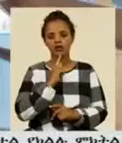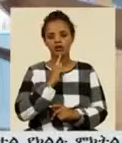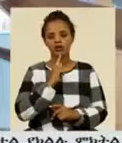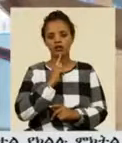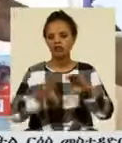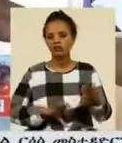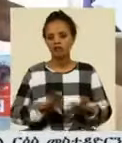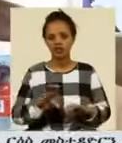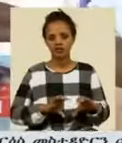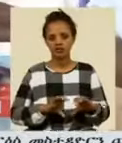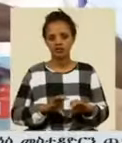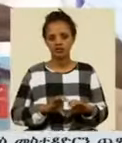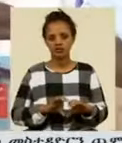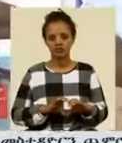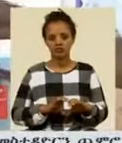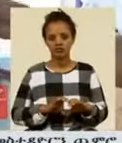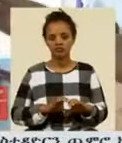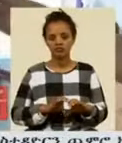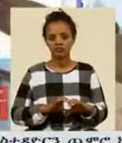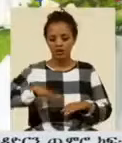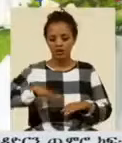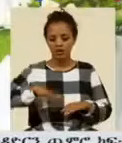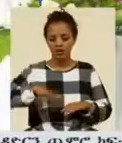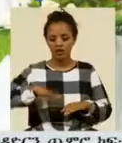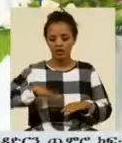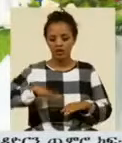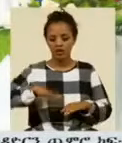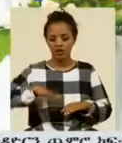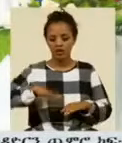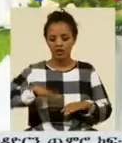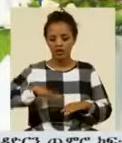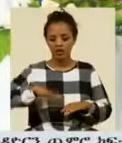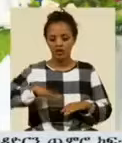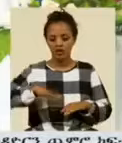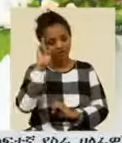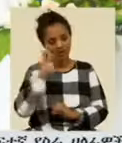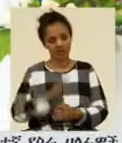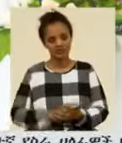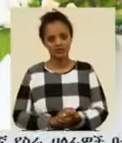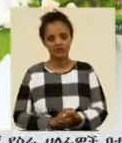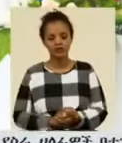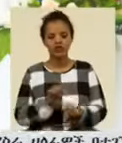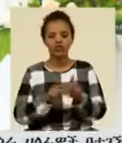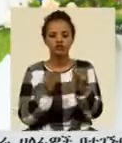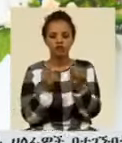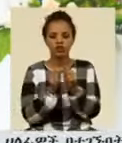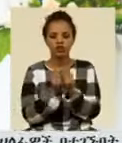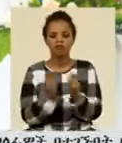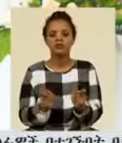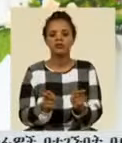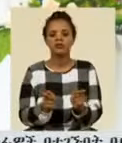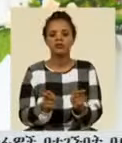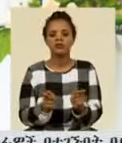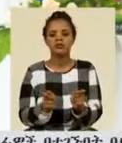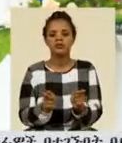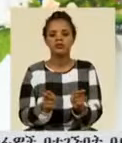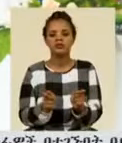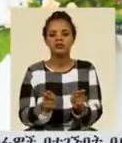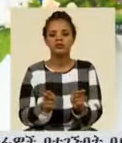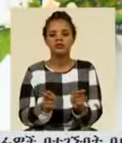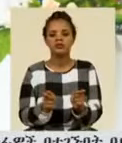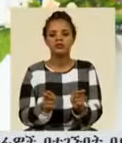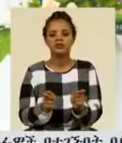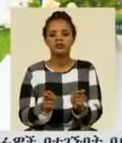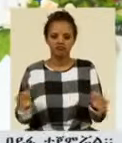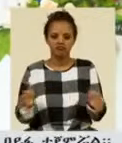ማድረግ መተው አይኖርብንም። በምንም ምክንያት ከህዝቡ ጋር በምንገናኝበት ወቅት ወይም ሰብሰብ ያለ